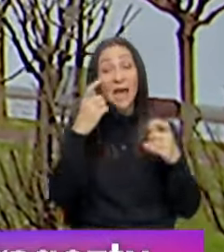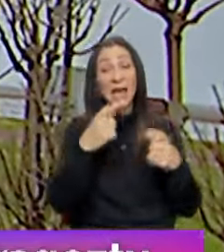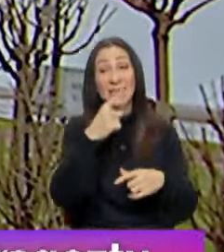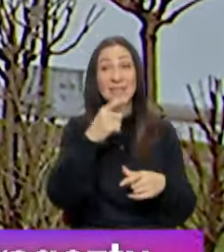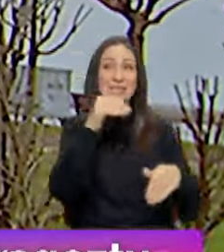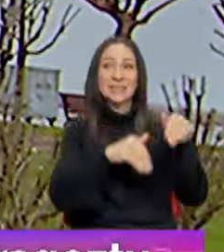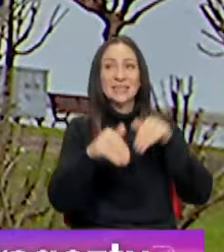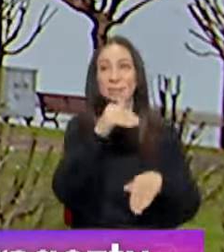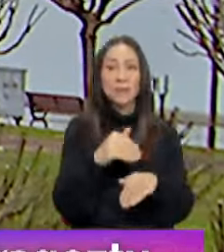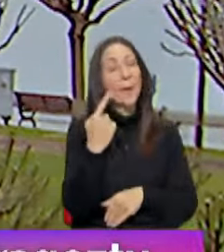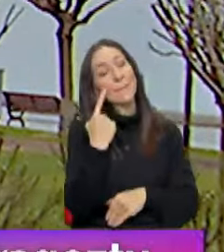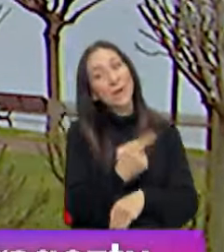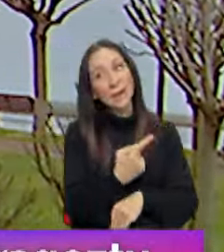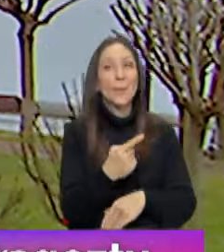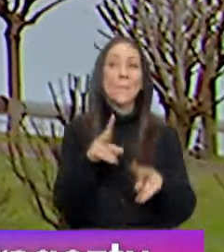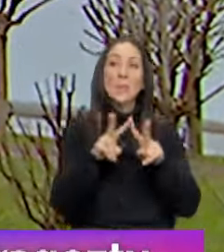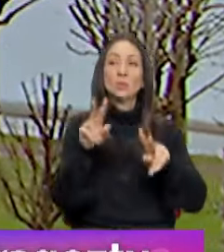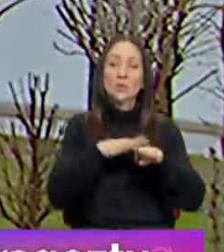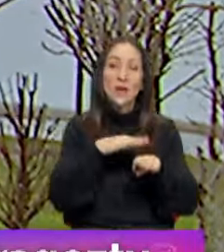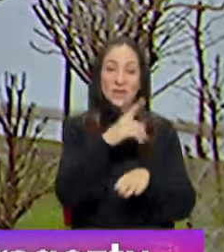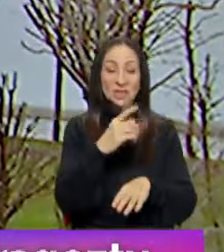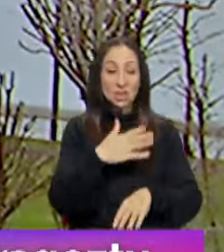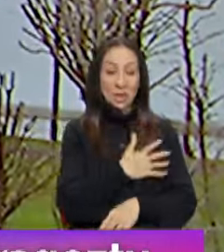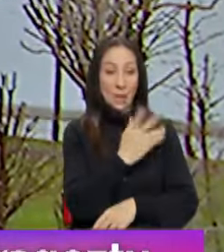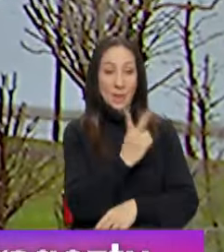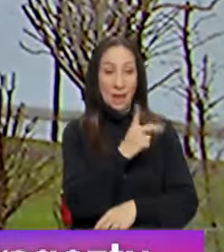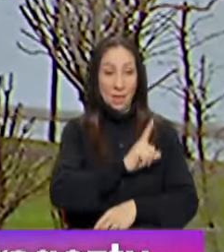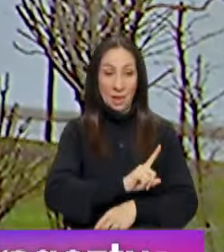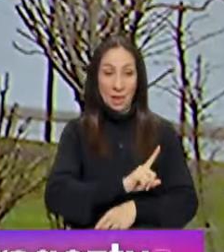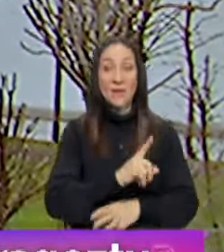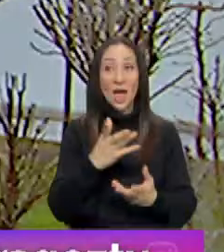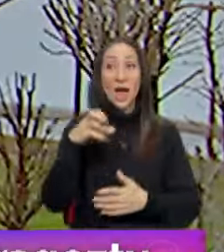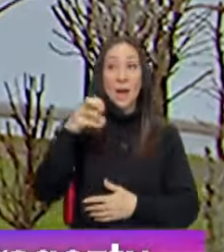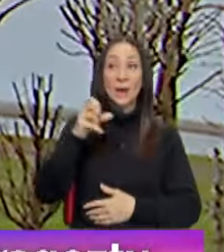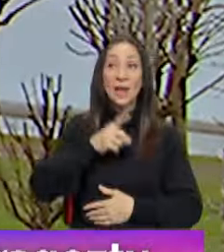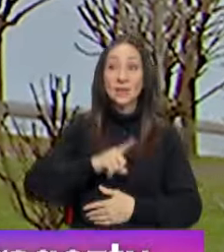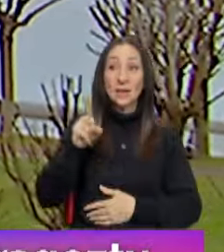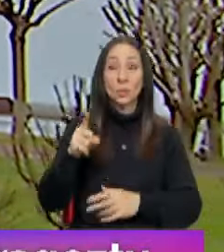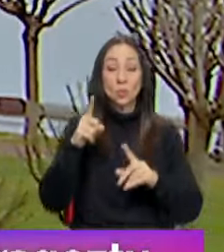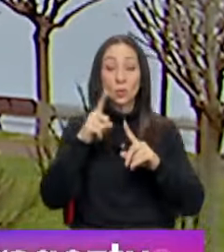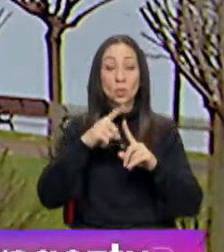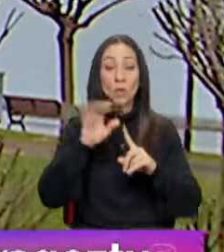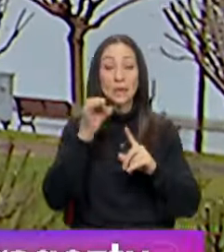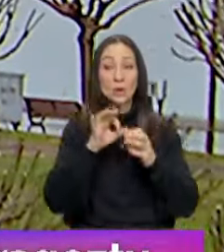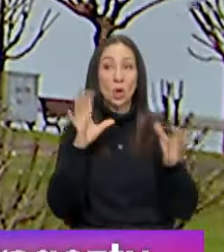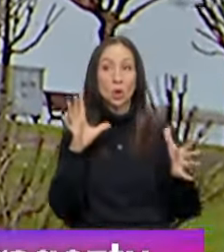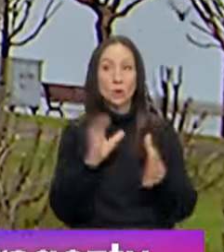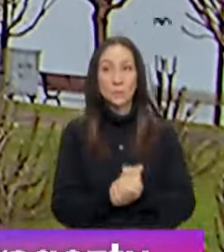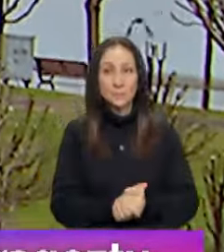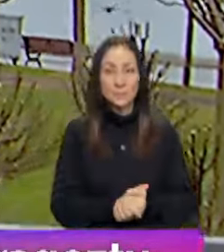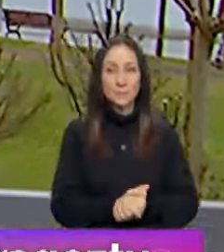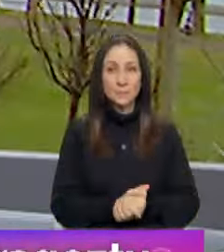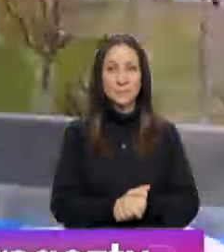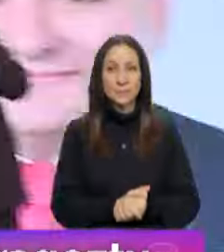Ankara'nın seçimine gidelim. Mansur Yavaş, Cumhuriyet Halk Partisi'nin adayı ve AK Parti'nin adayı Turgut Altınok.